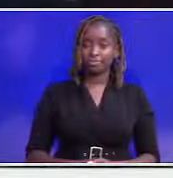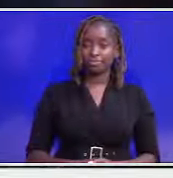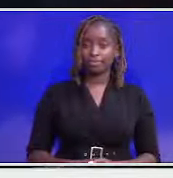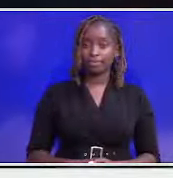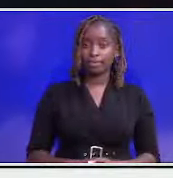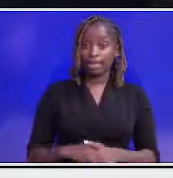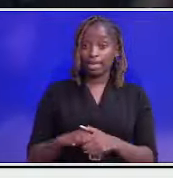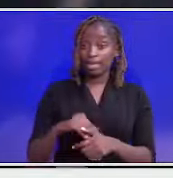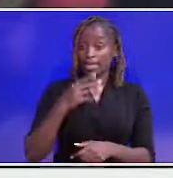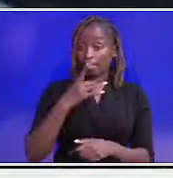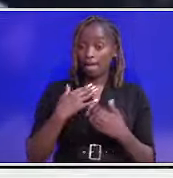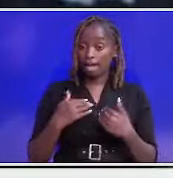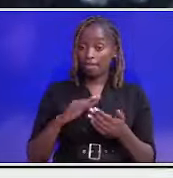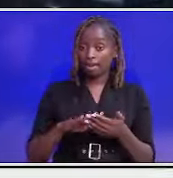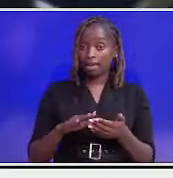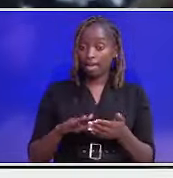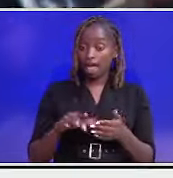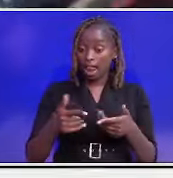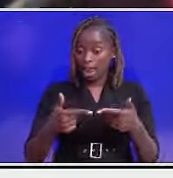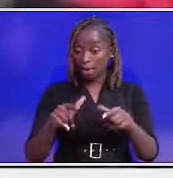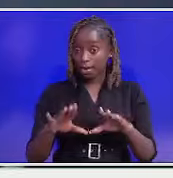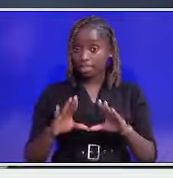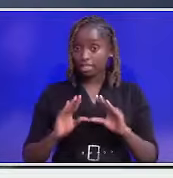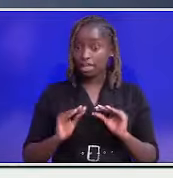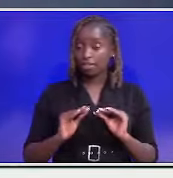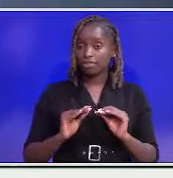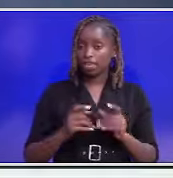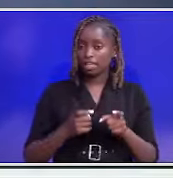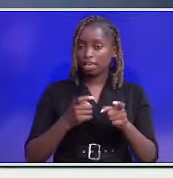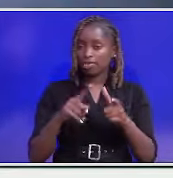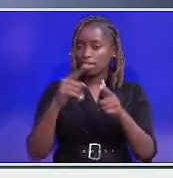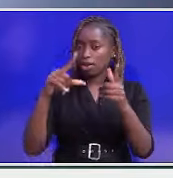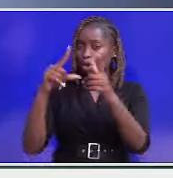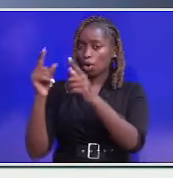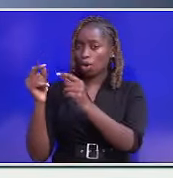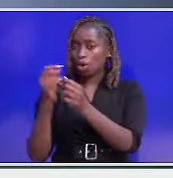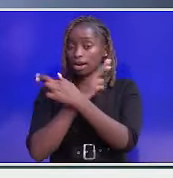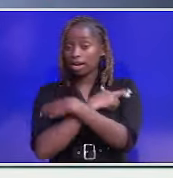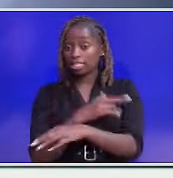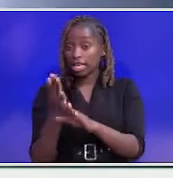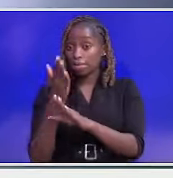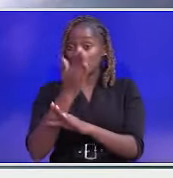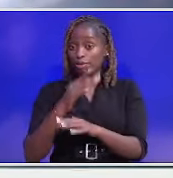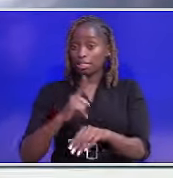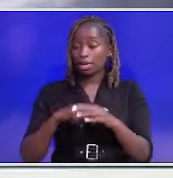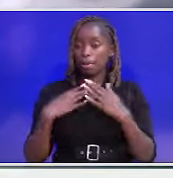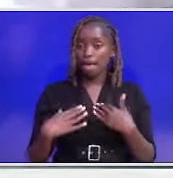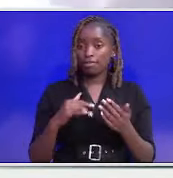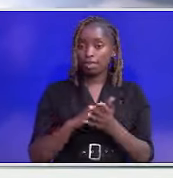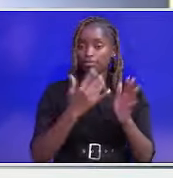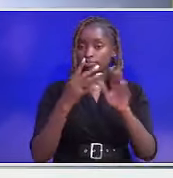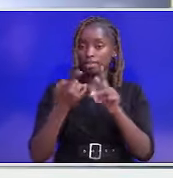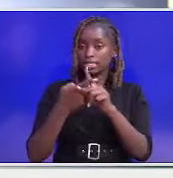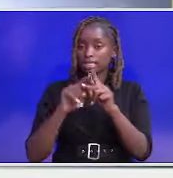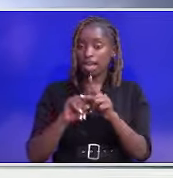Bibi anaruhusiwa kupokea zawadi. Kijana anapelekwa kupumzika kabla ya kitengo maalum cha huminya kuanzia saa 4